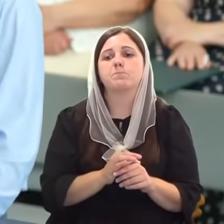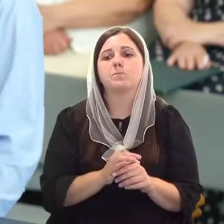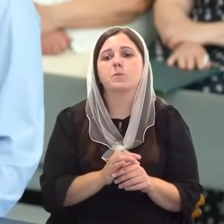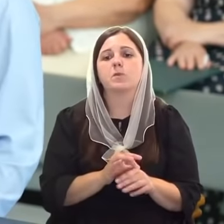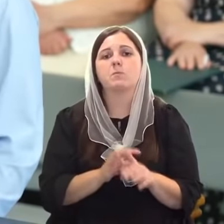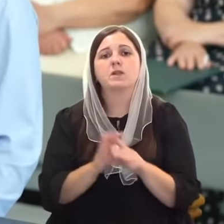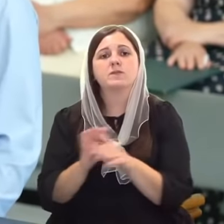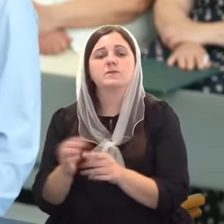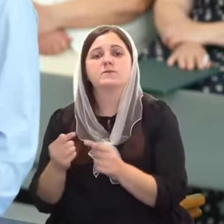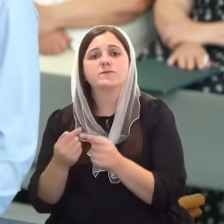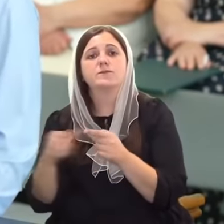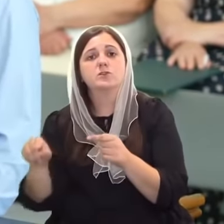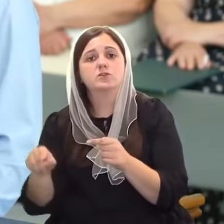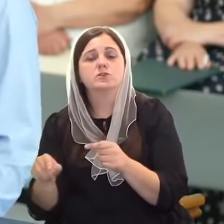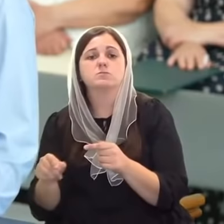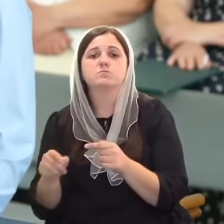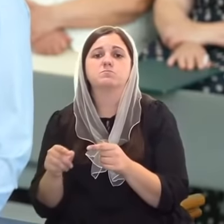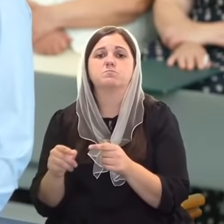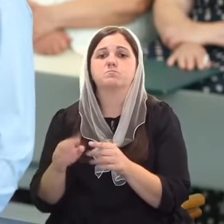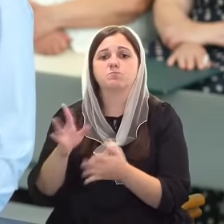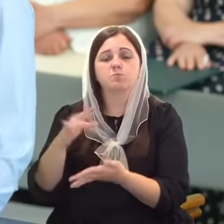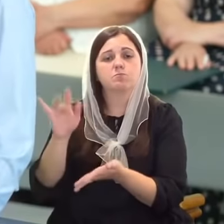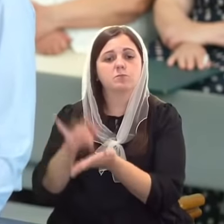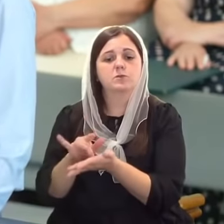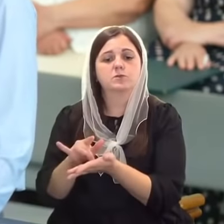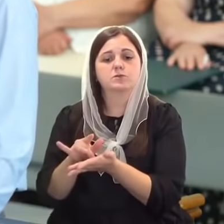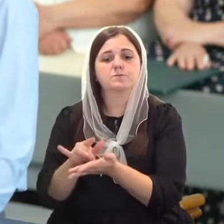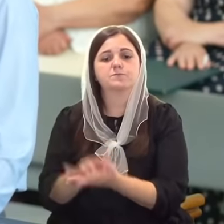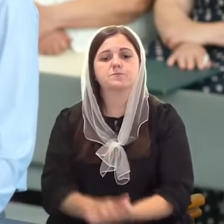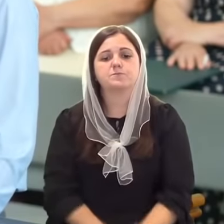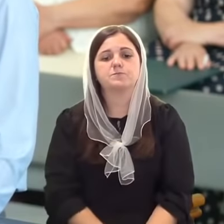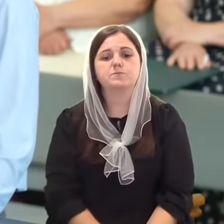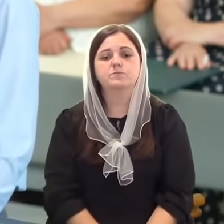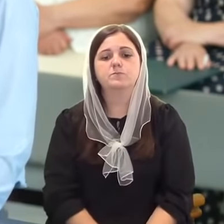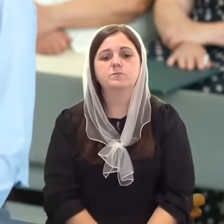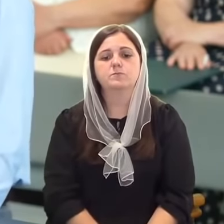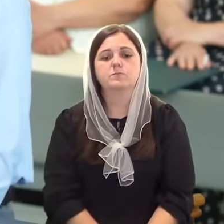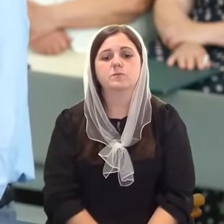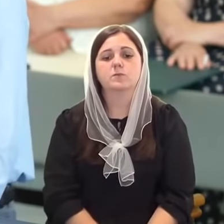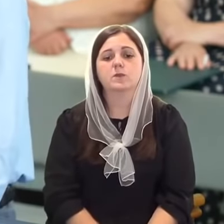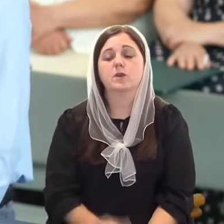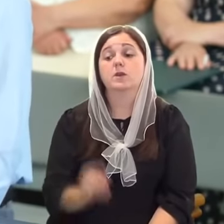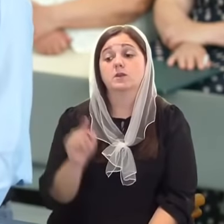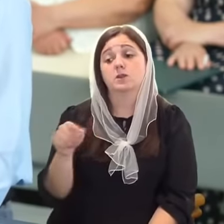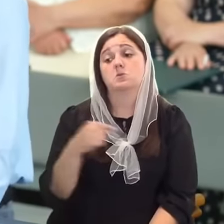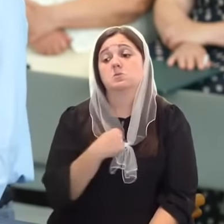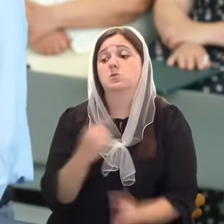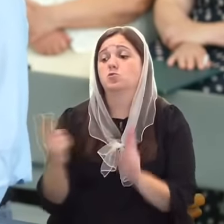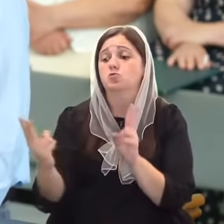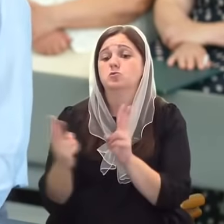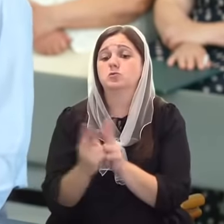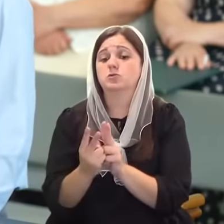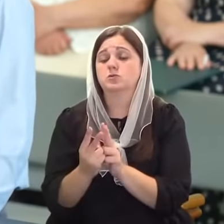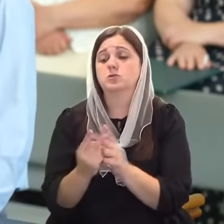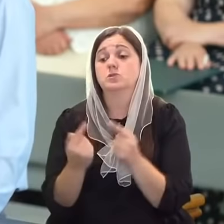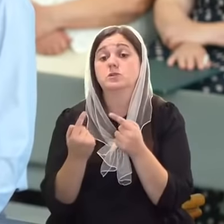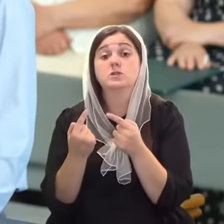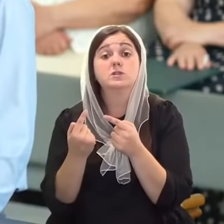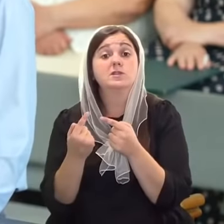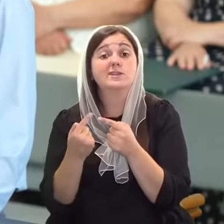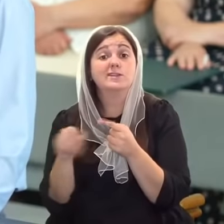город Днепродзержинск. Он сейчас называется Каменское. И там встретился я совсем другой